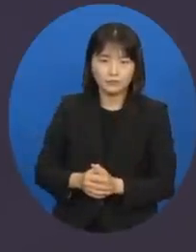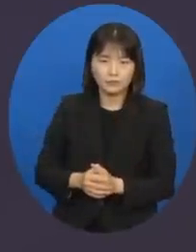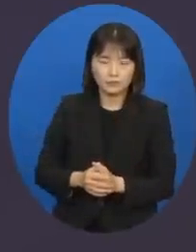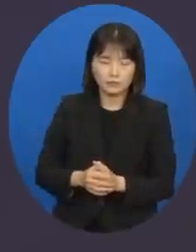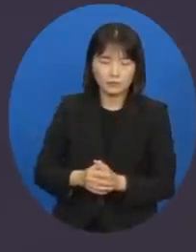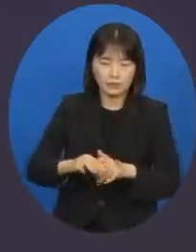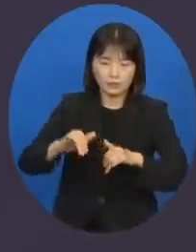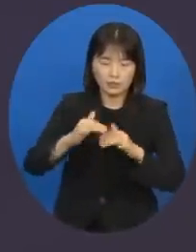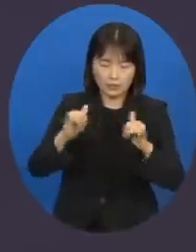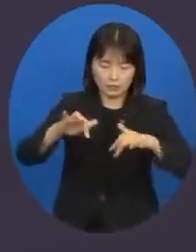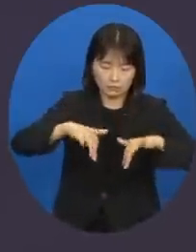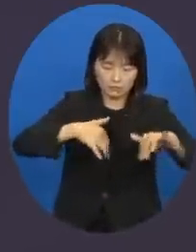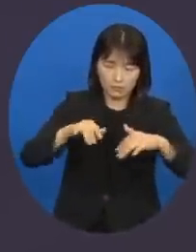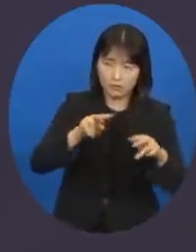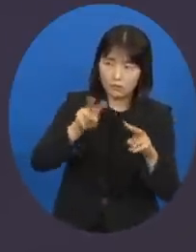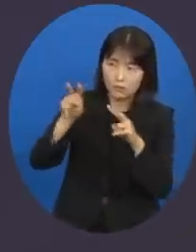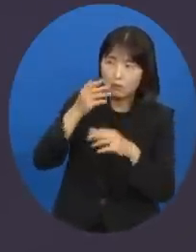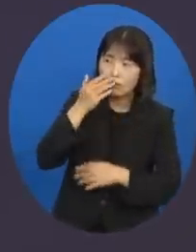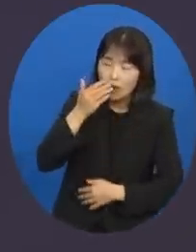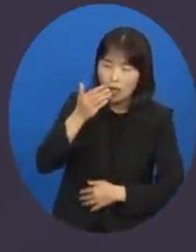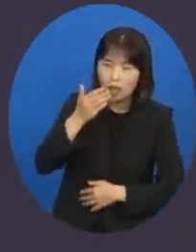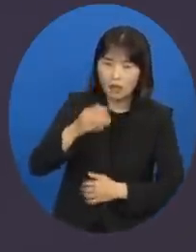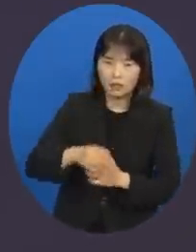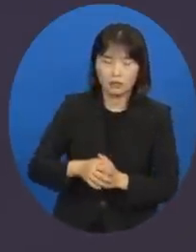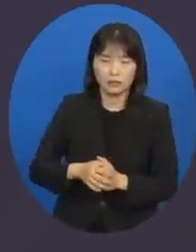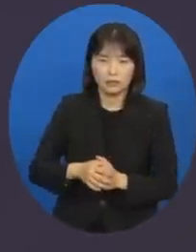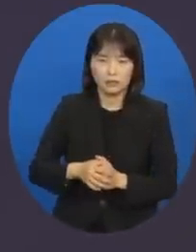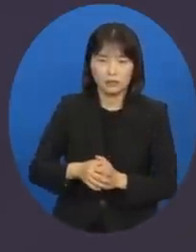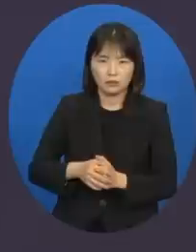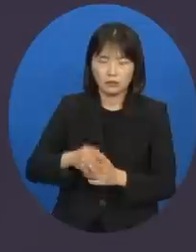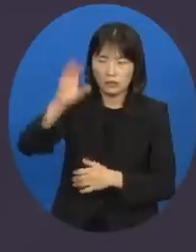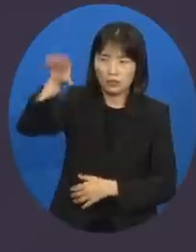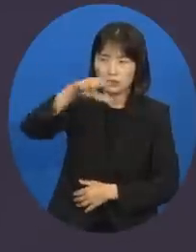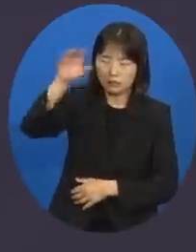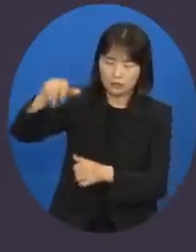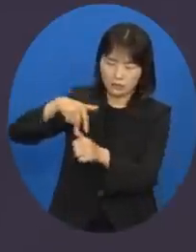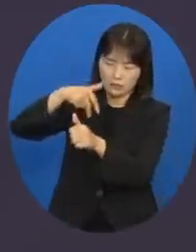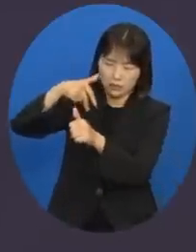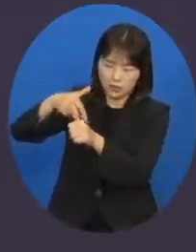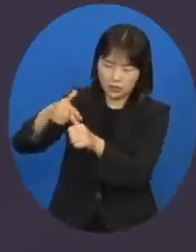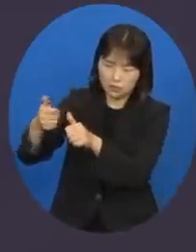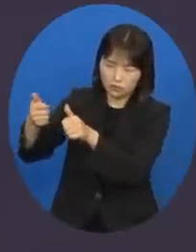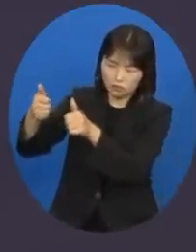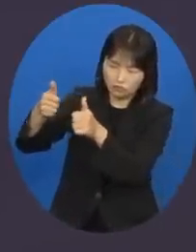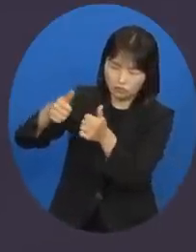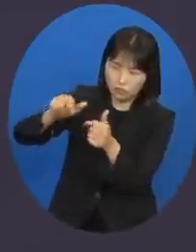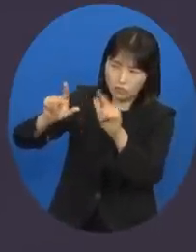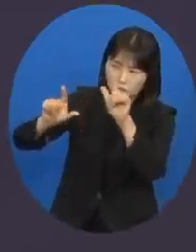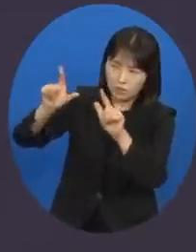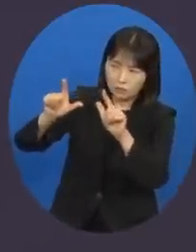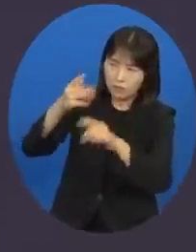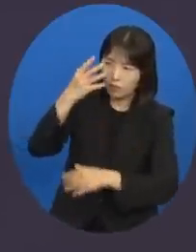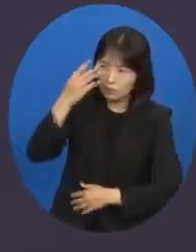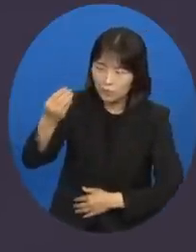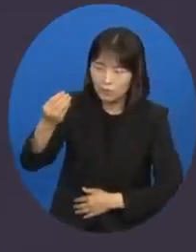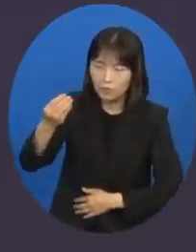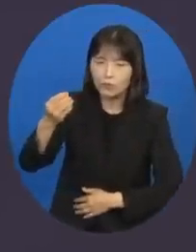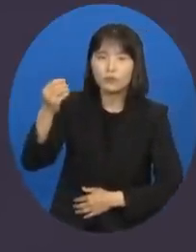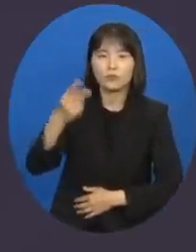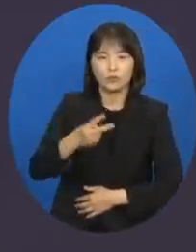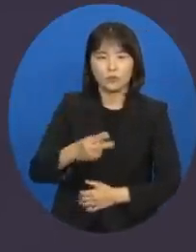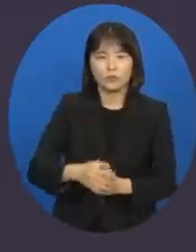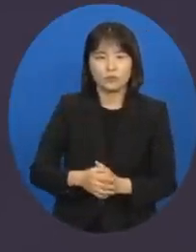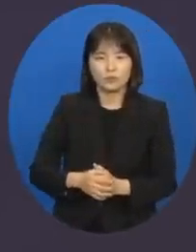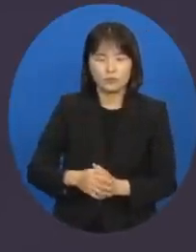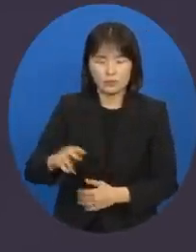있었고 그들이 정말 아파하면서 고통스러워하면서 죽어가는 장면을 보기도 하고 또한